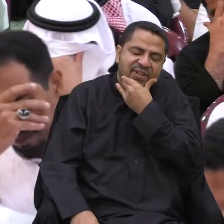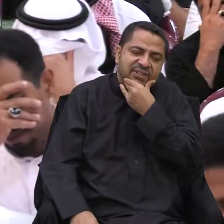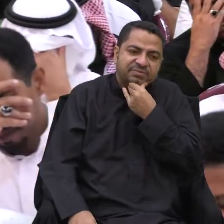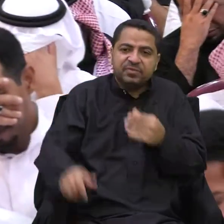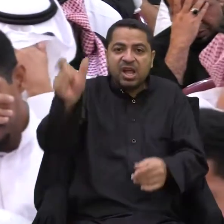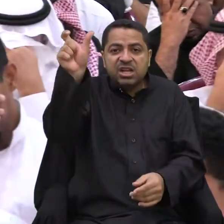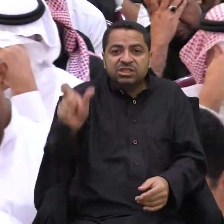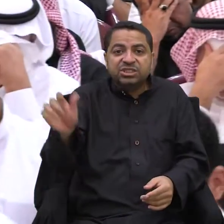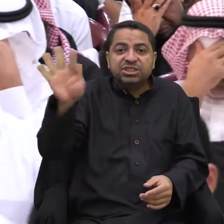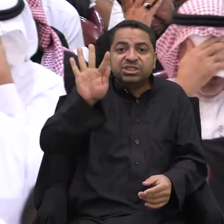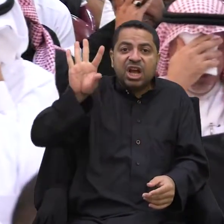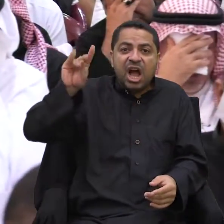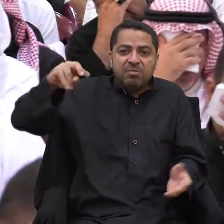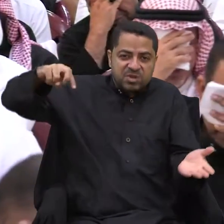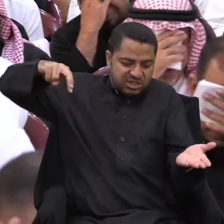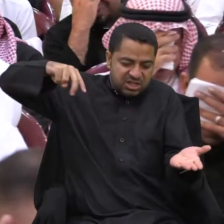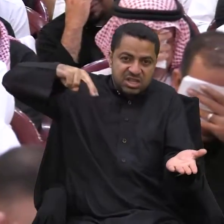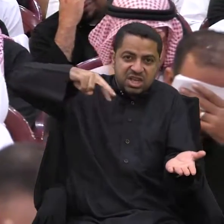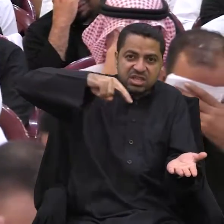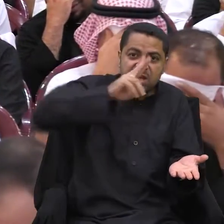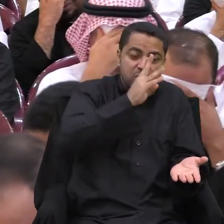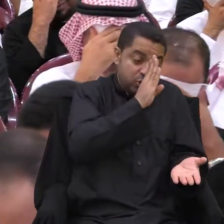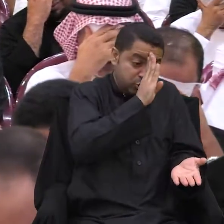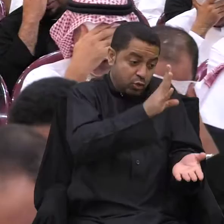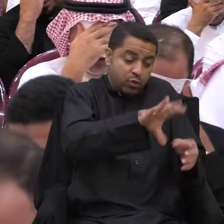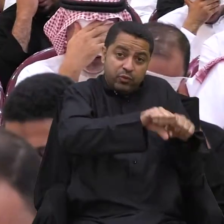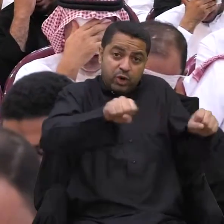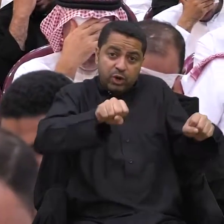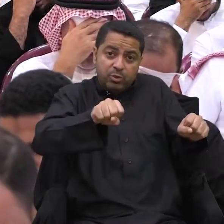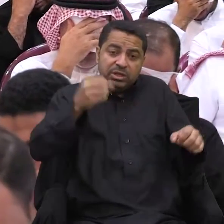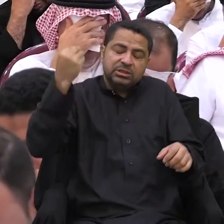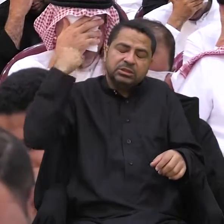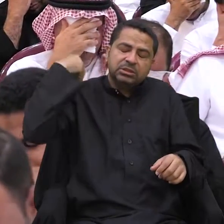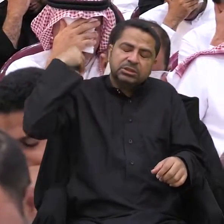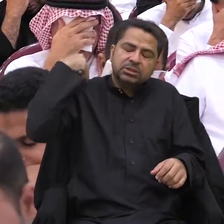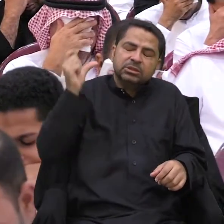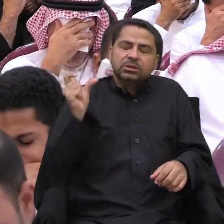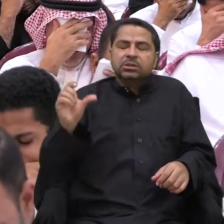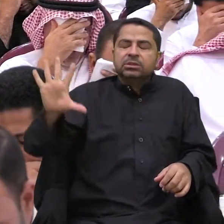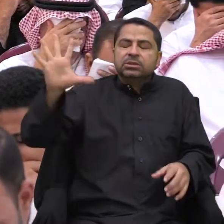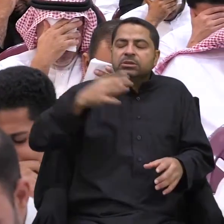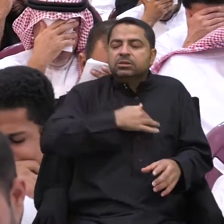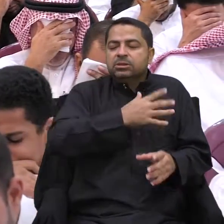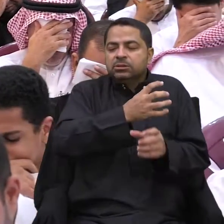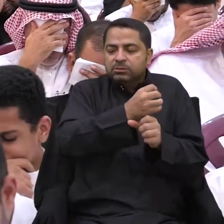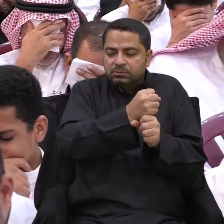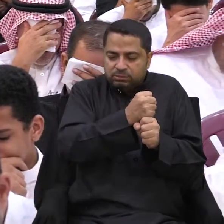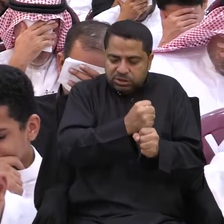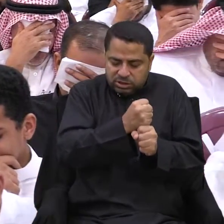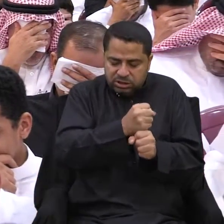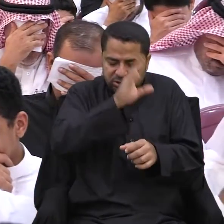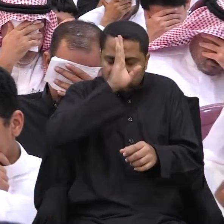تقدم إلى إمامنا، عظم الله أجرك يا رسول الله يا